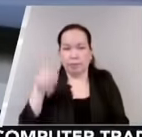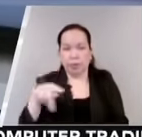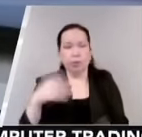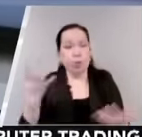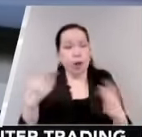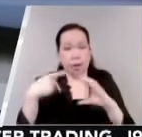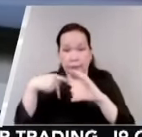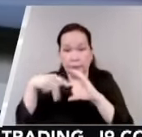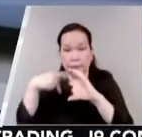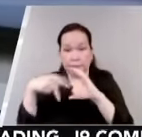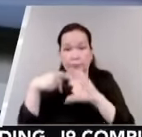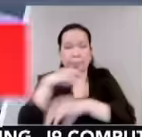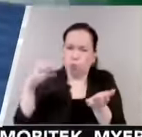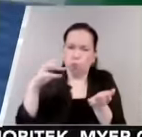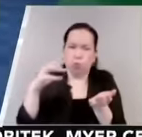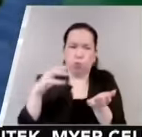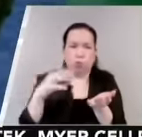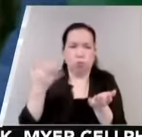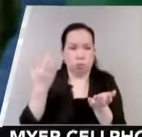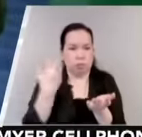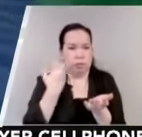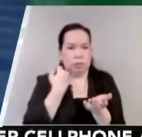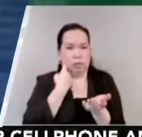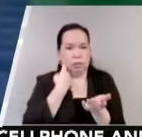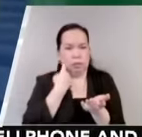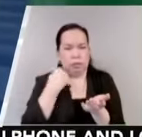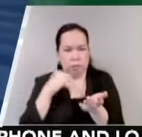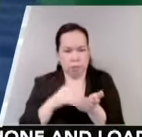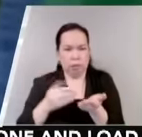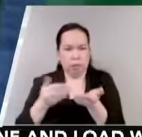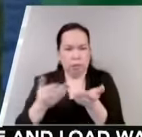nakatutok live si Marisol Abdurrahman.